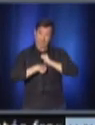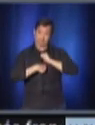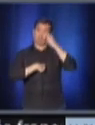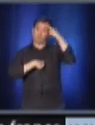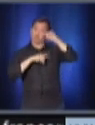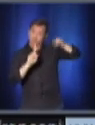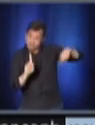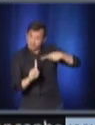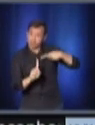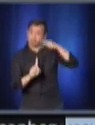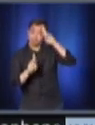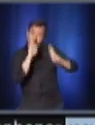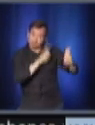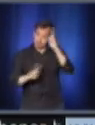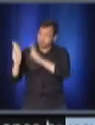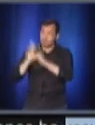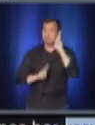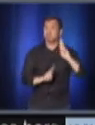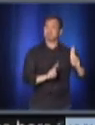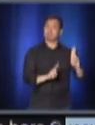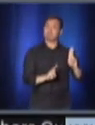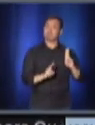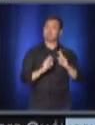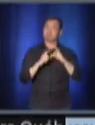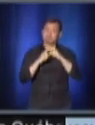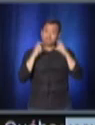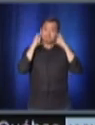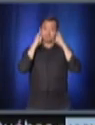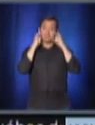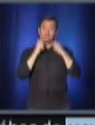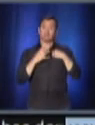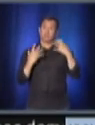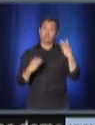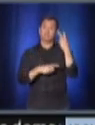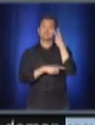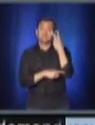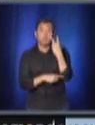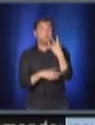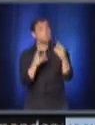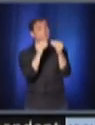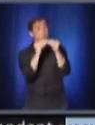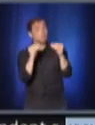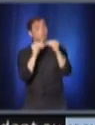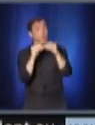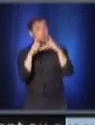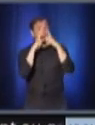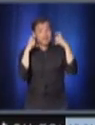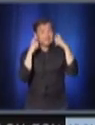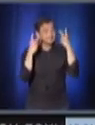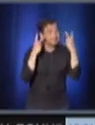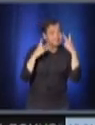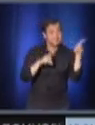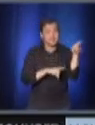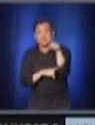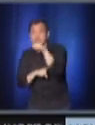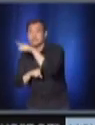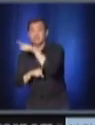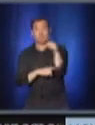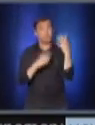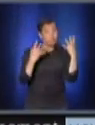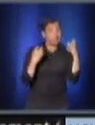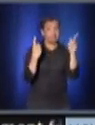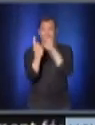Ce serait vraiment bien si nous voyions une montée fulgurante de masques portés dans les rues de notre province